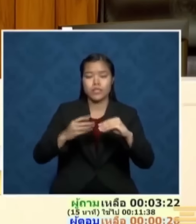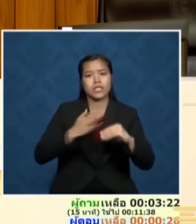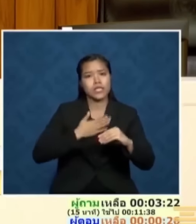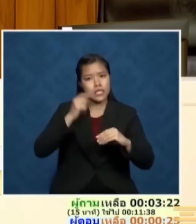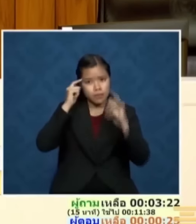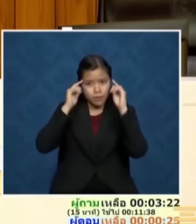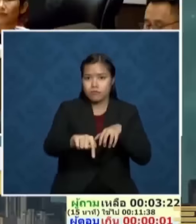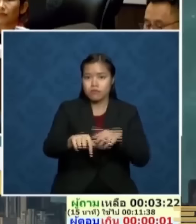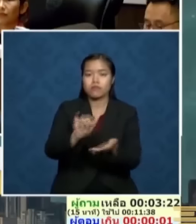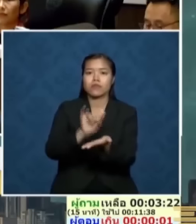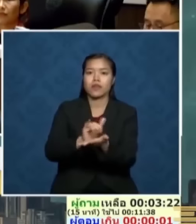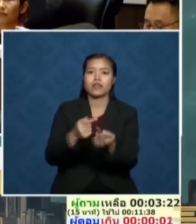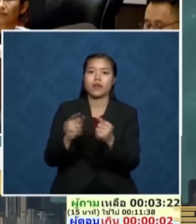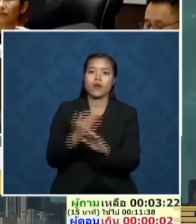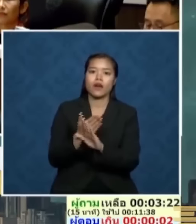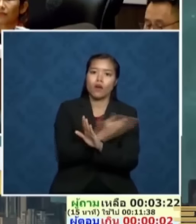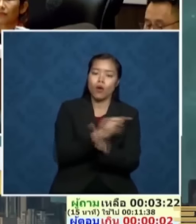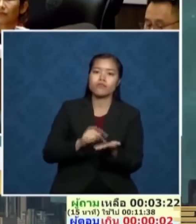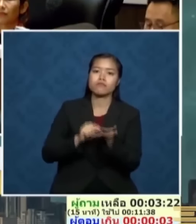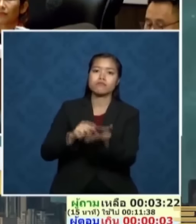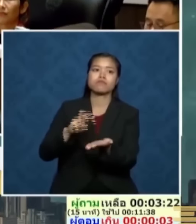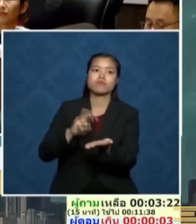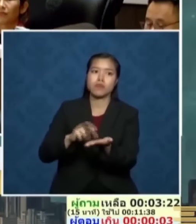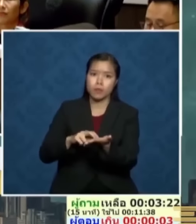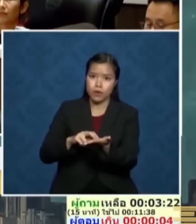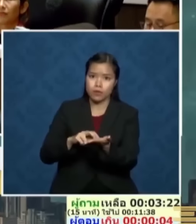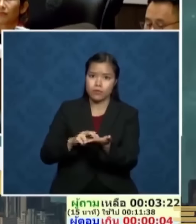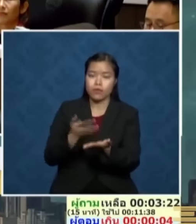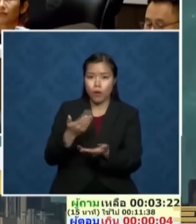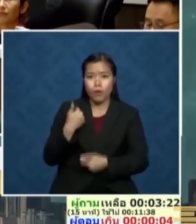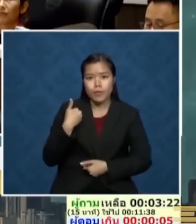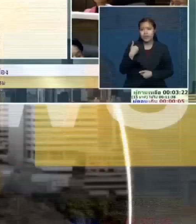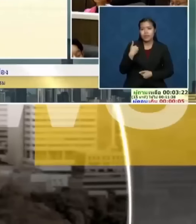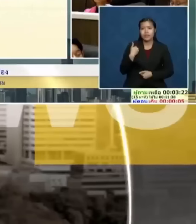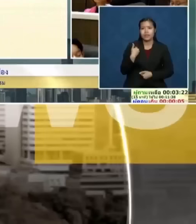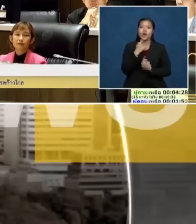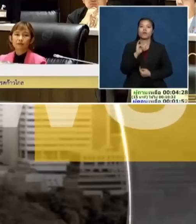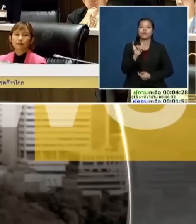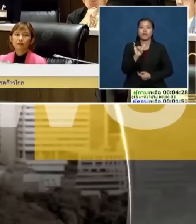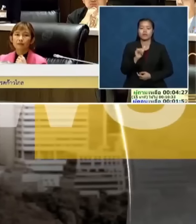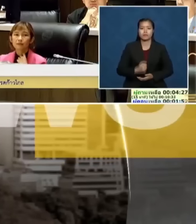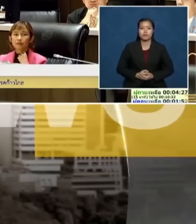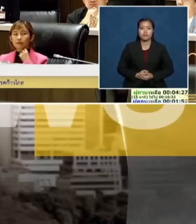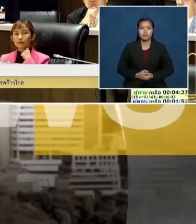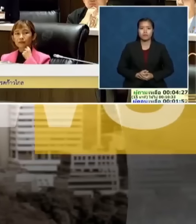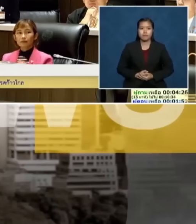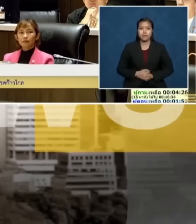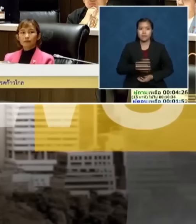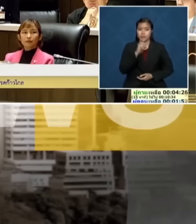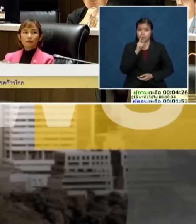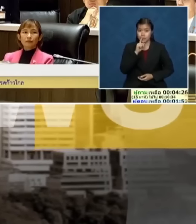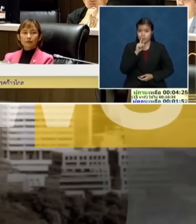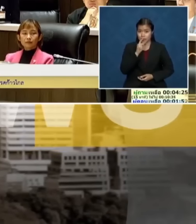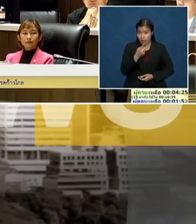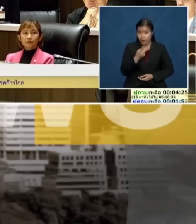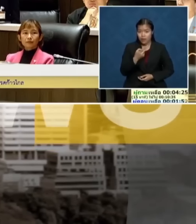ต้นเดือนมกราก็ไม่มีอภิสิทธิ์สำหรับใครคนใดคนหนึ่งครับ นี่คือคำพูดครั้งแรกนะที่